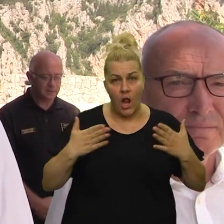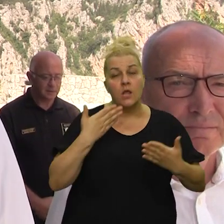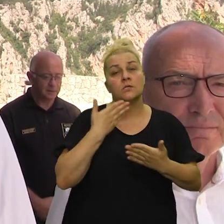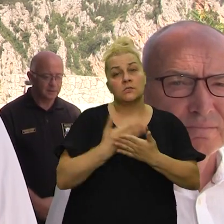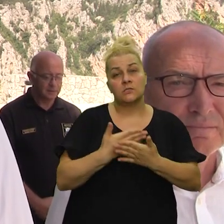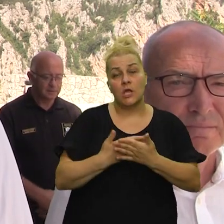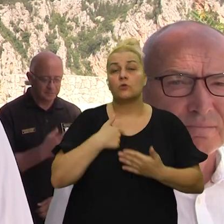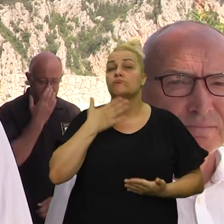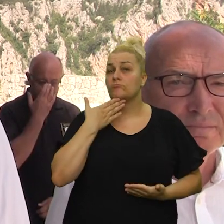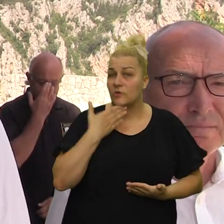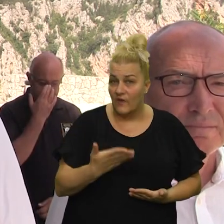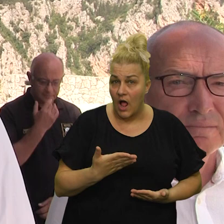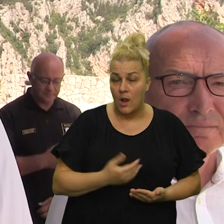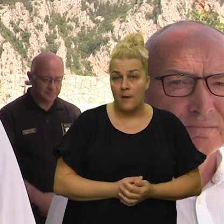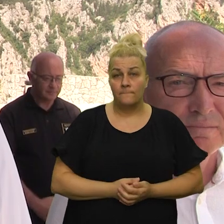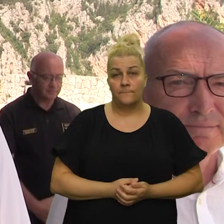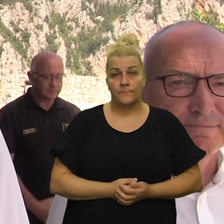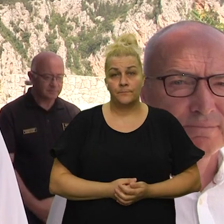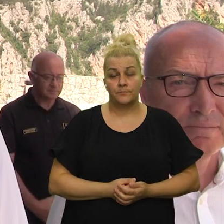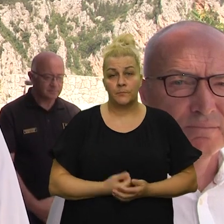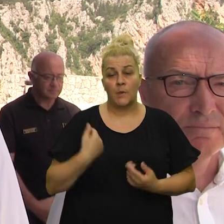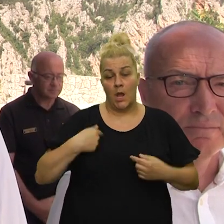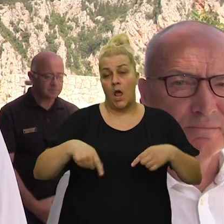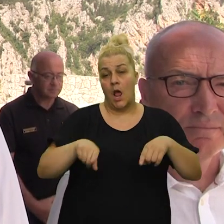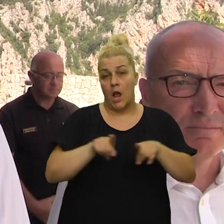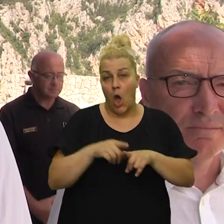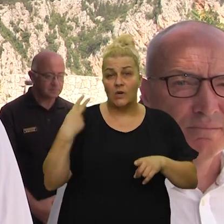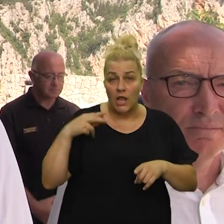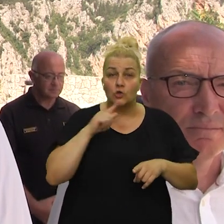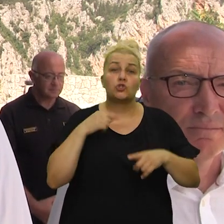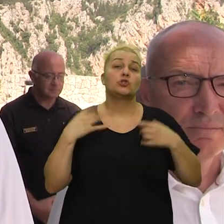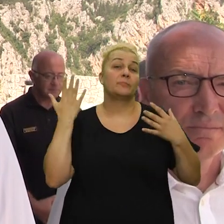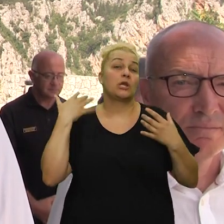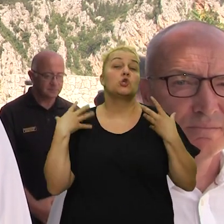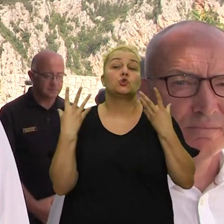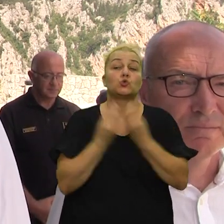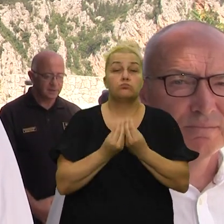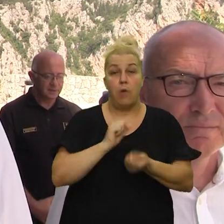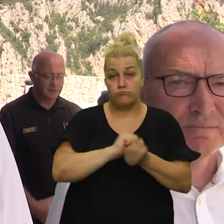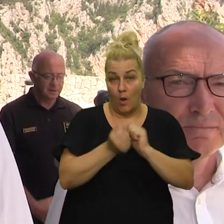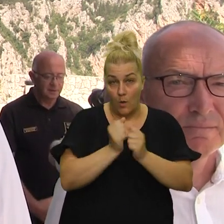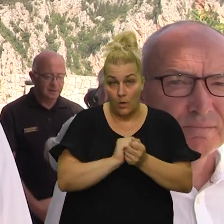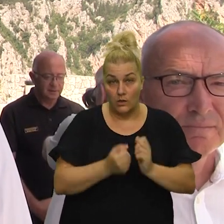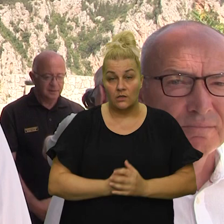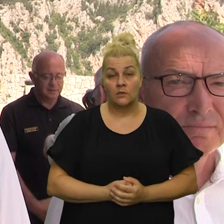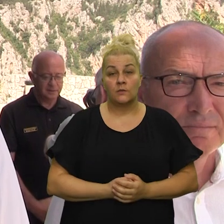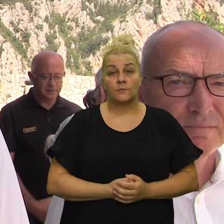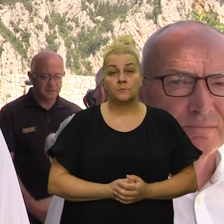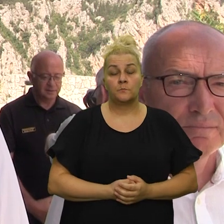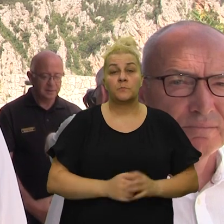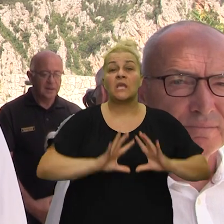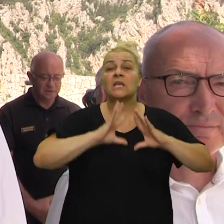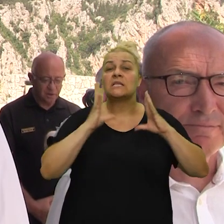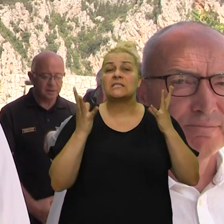tome zahvaljujem i kao gradonačelnik i kao suborac. I naravno da sve ono što